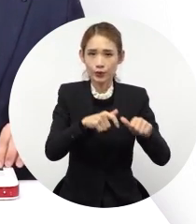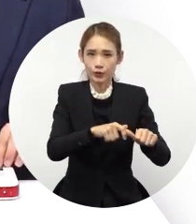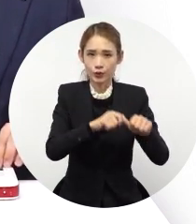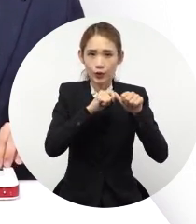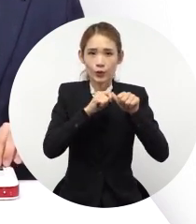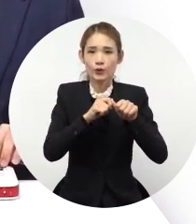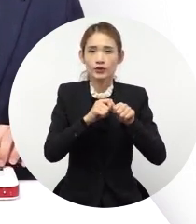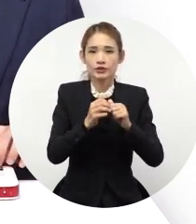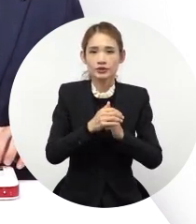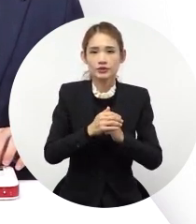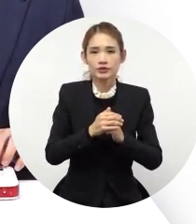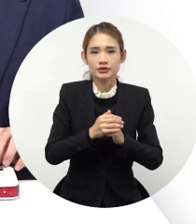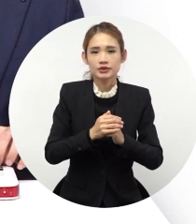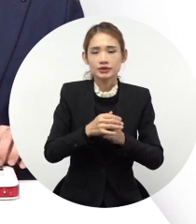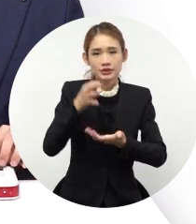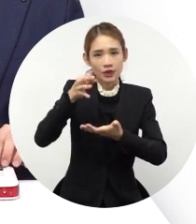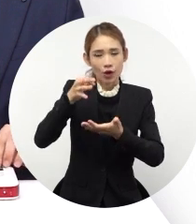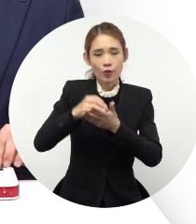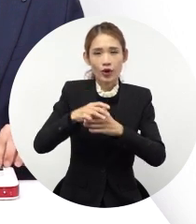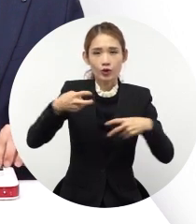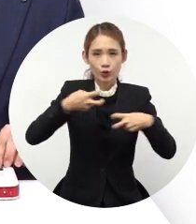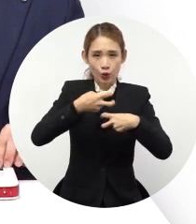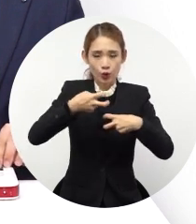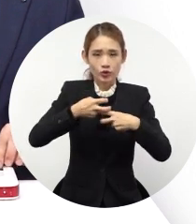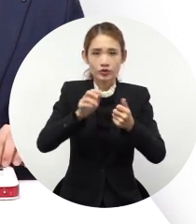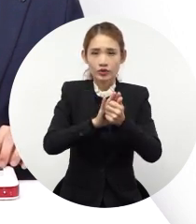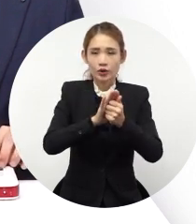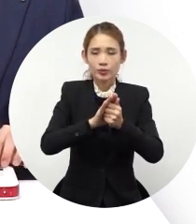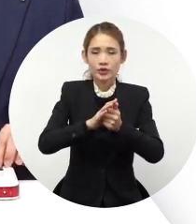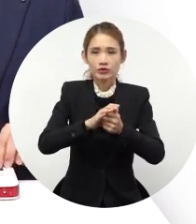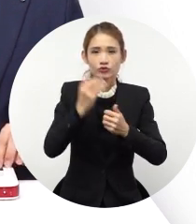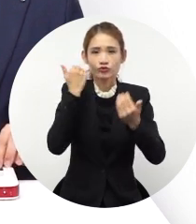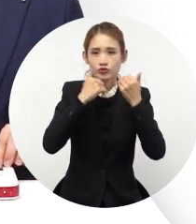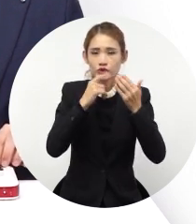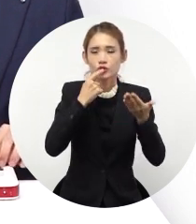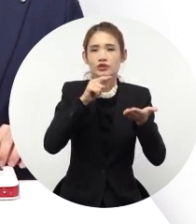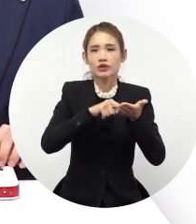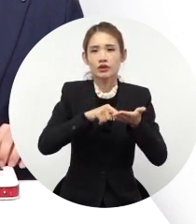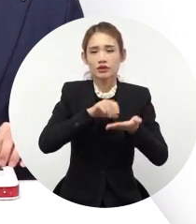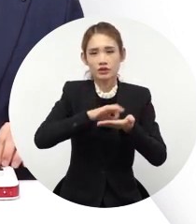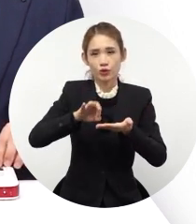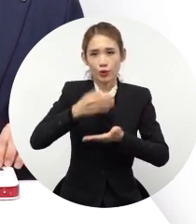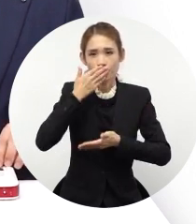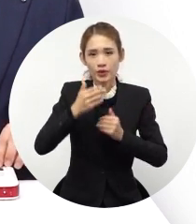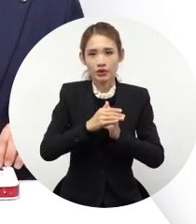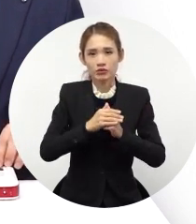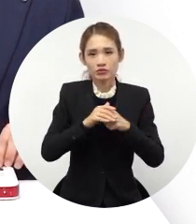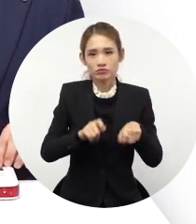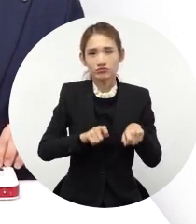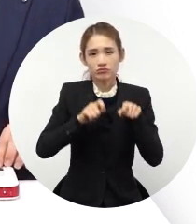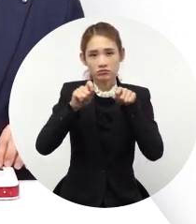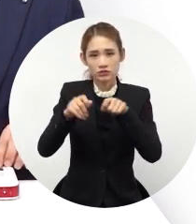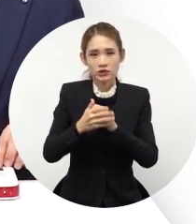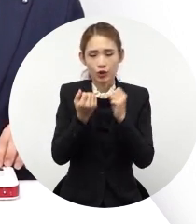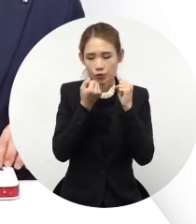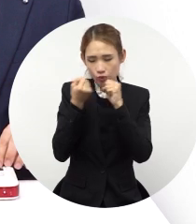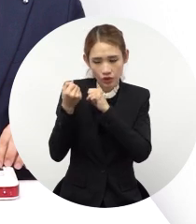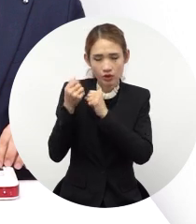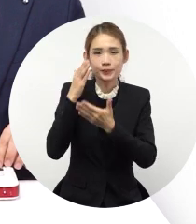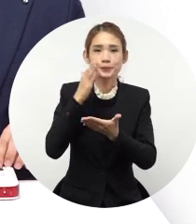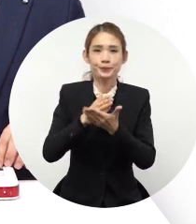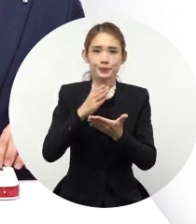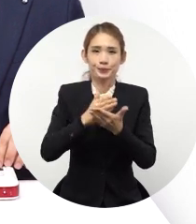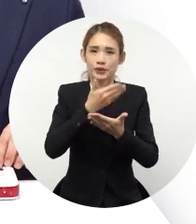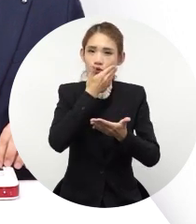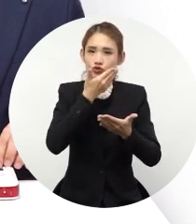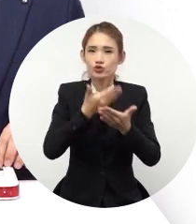고용, 재화나 서비스, 금융, 교통 등을 이용할 수 있어야 된다라고 말을 하고 있습니다. 미루거나 회피해서는 안